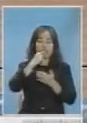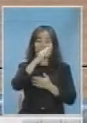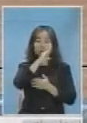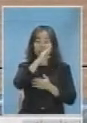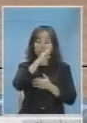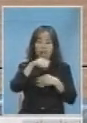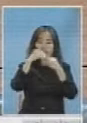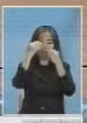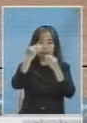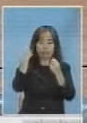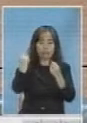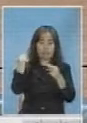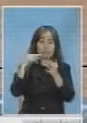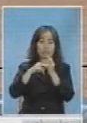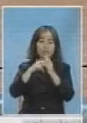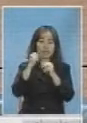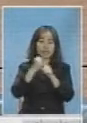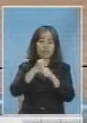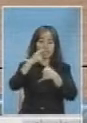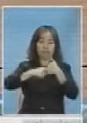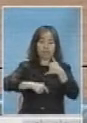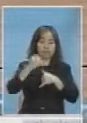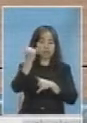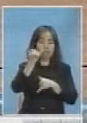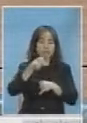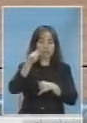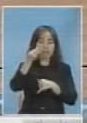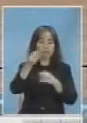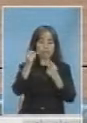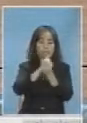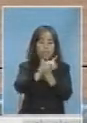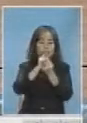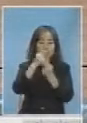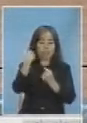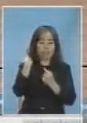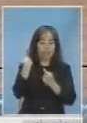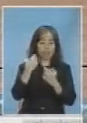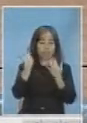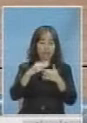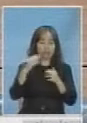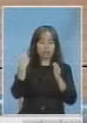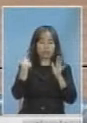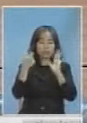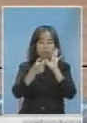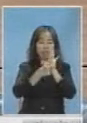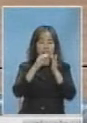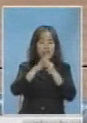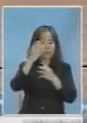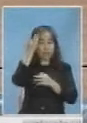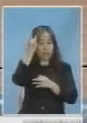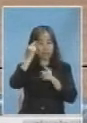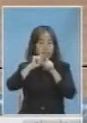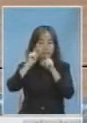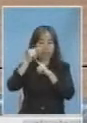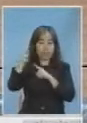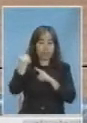อันเป็นการทับบ่อนทำลายต่อสถาบันและการปรากฏแนวคิดในเชิงปฏิรูปรวมถึงการวิ